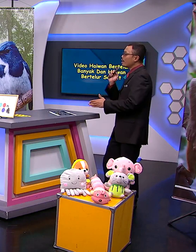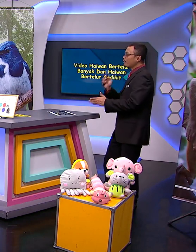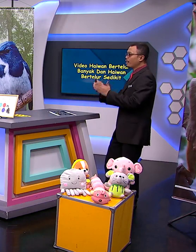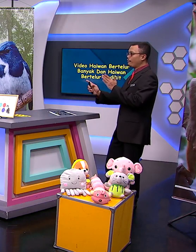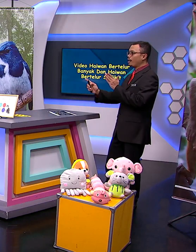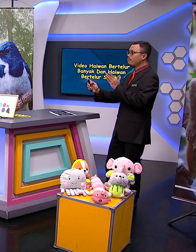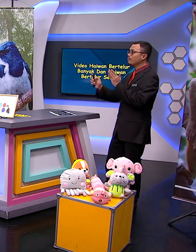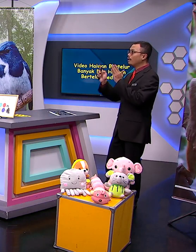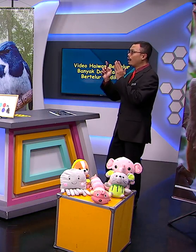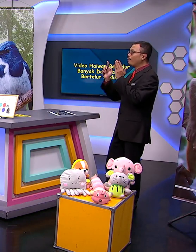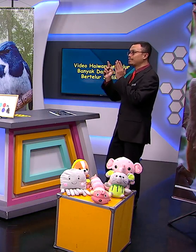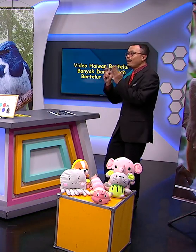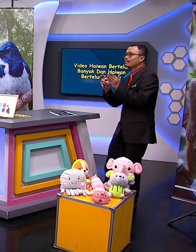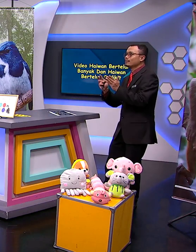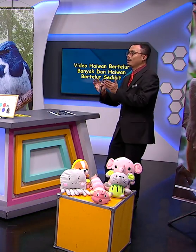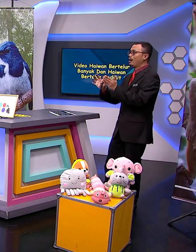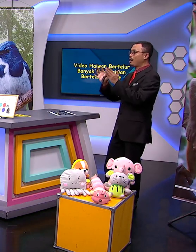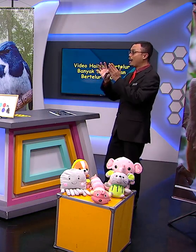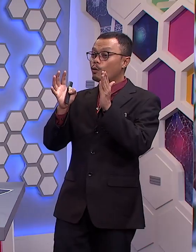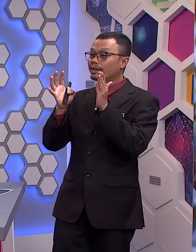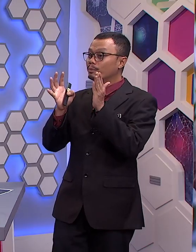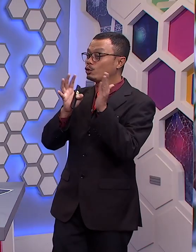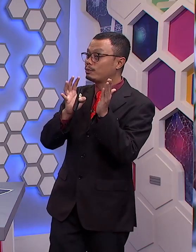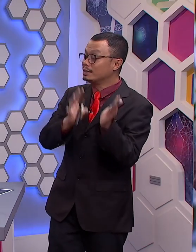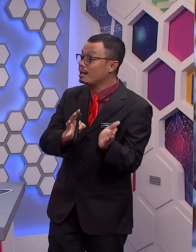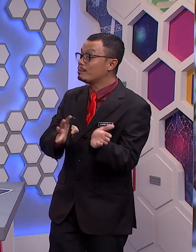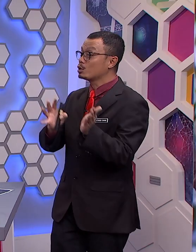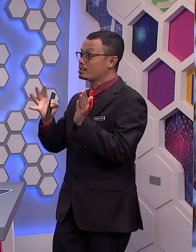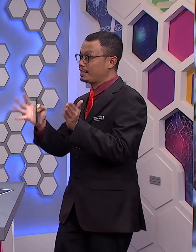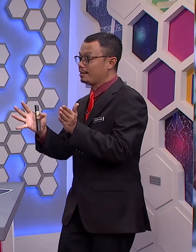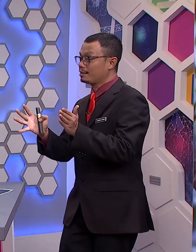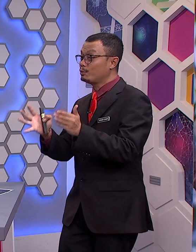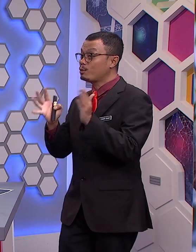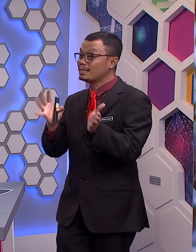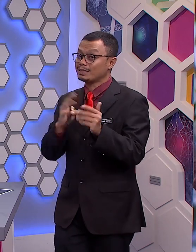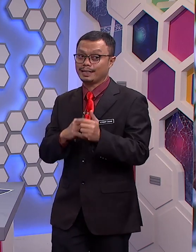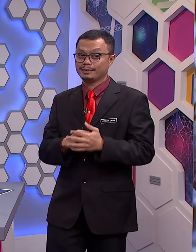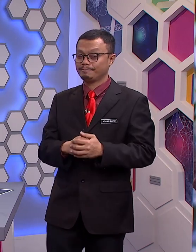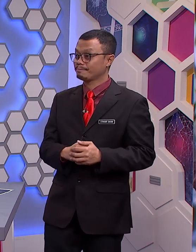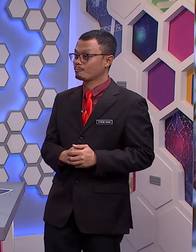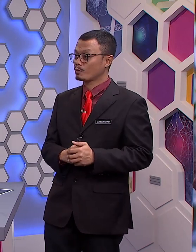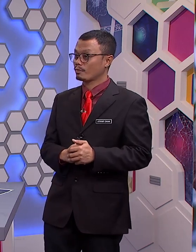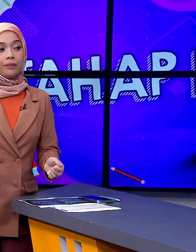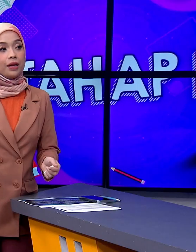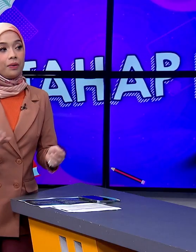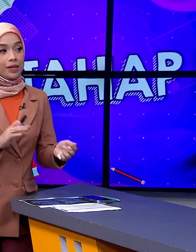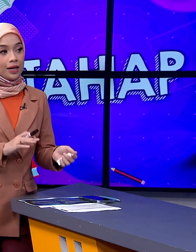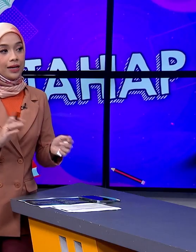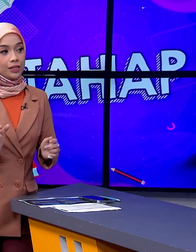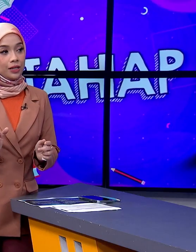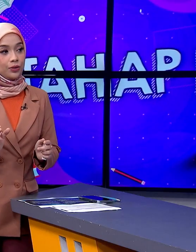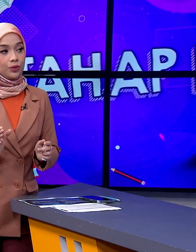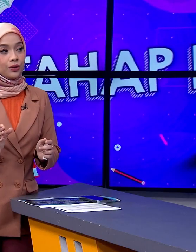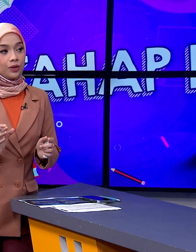apa yang Ria faham, macam mana haiwan yang bertelur banyak dan bertelur sedikit? Kalau bertelur banyak macam mana? Dia mempunyai banyak